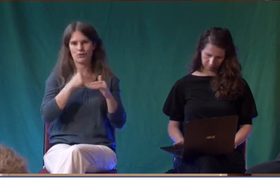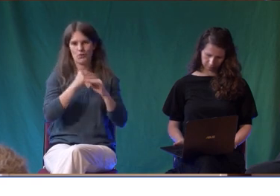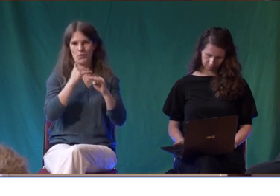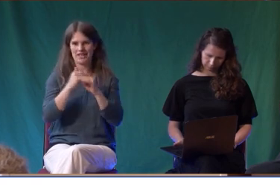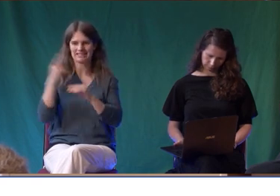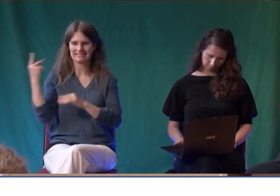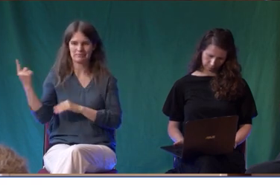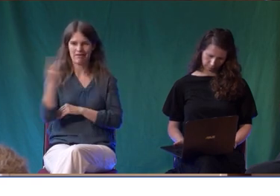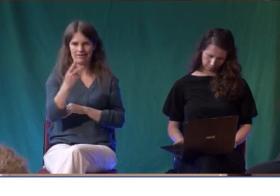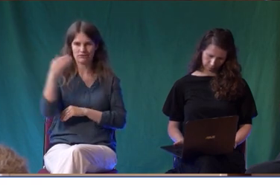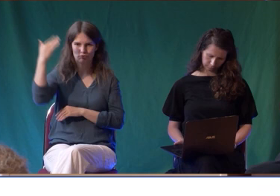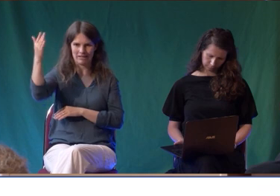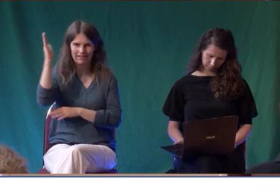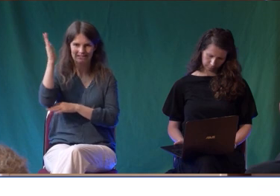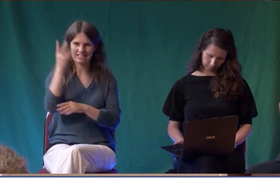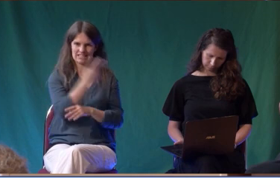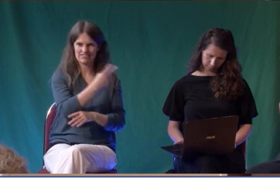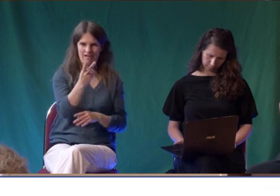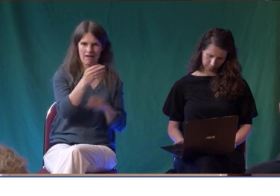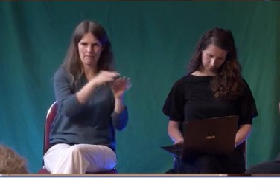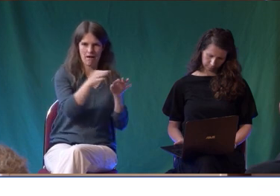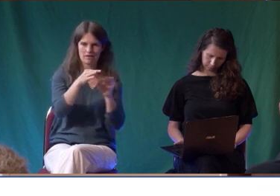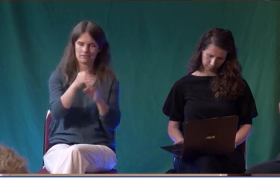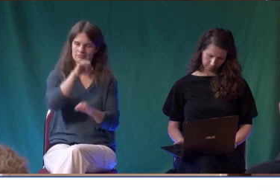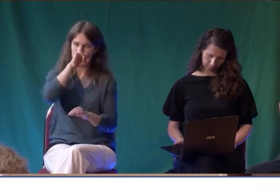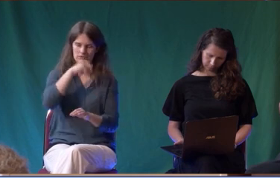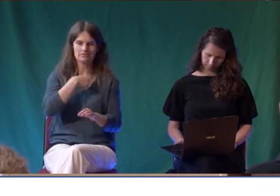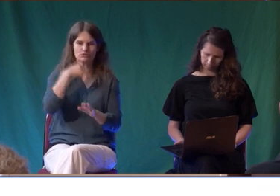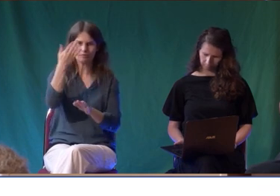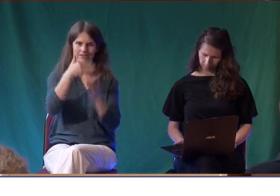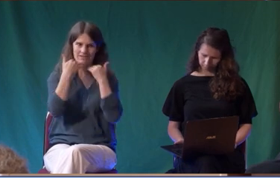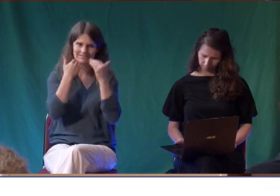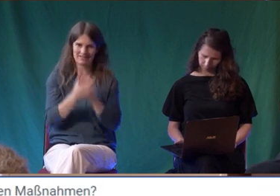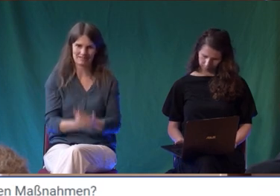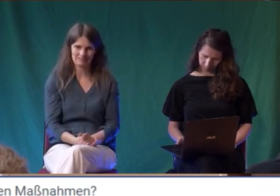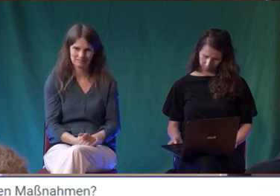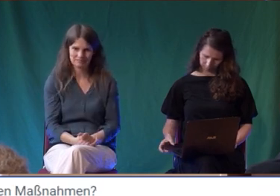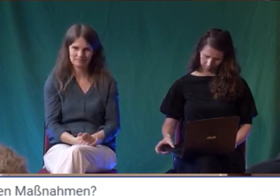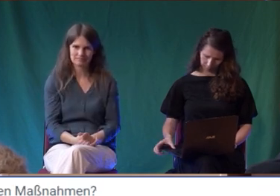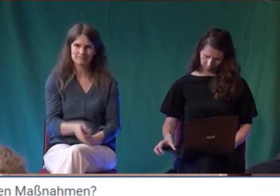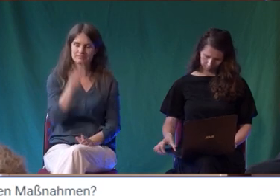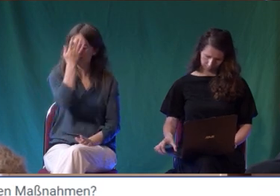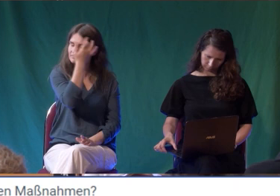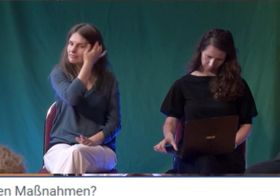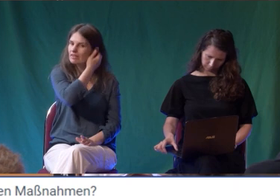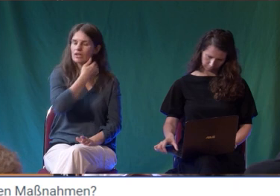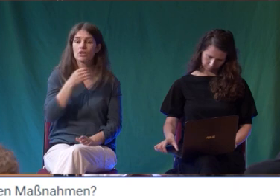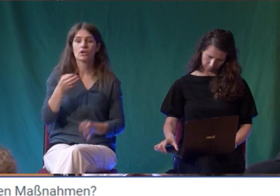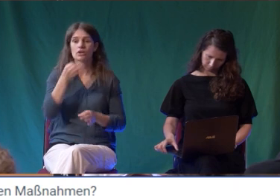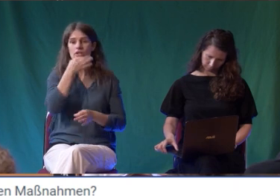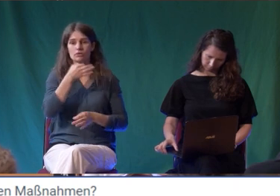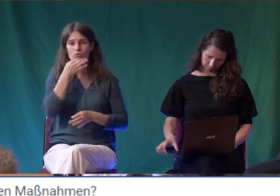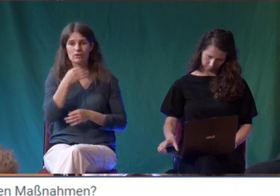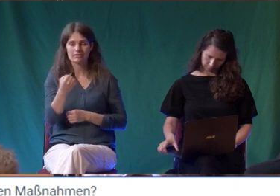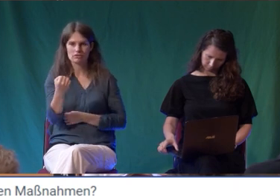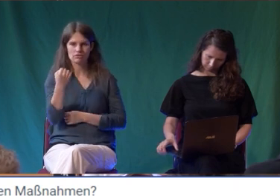referieren auch im Kinder- und jugendstörungsgesetz ist noch mal formuliert dass junge Menschen und ihre